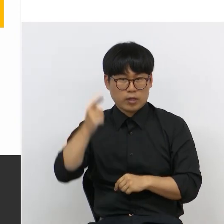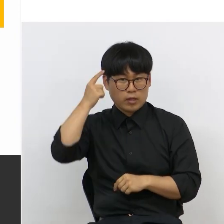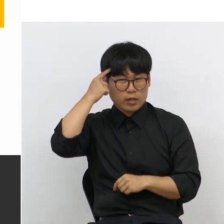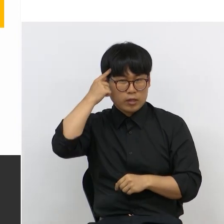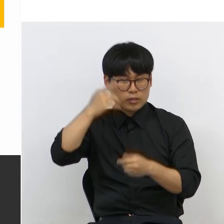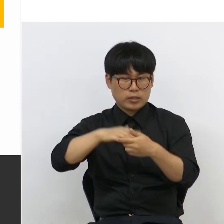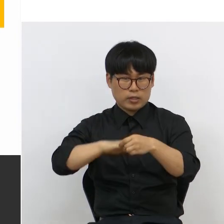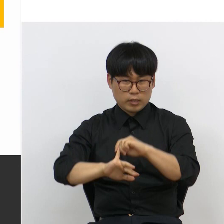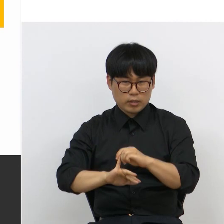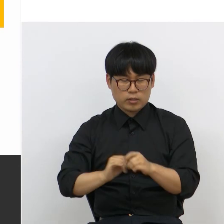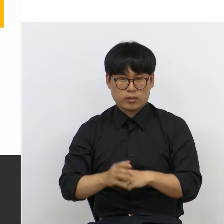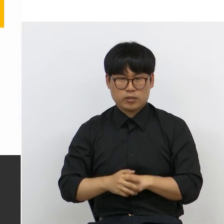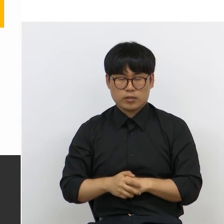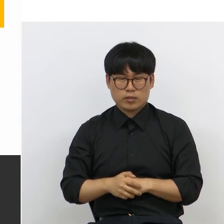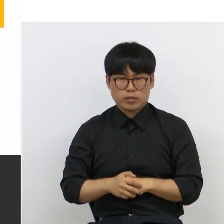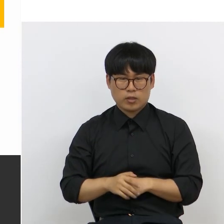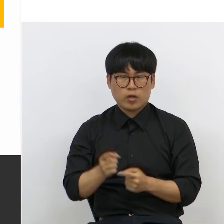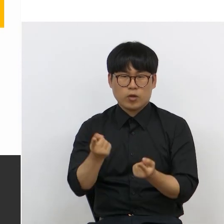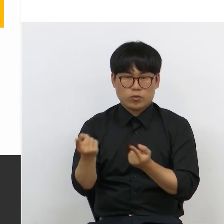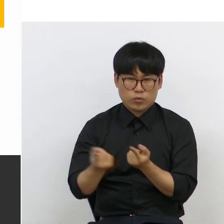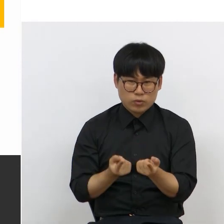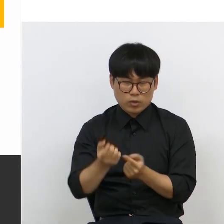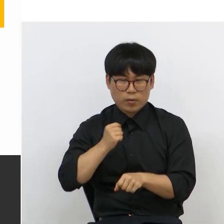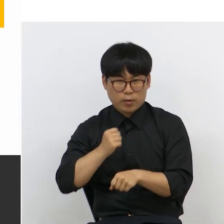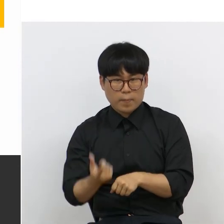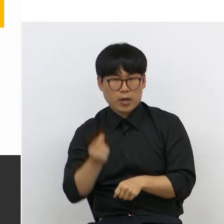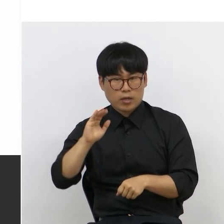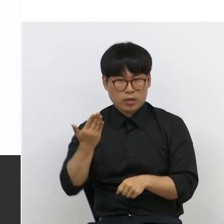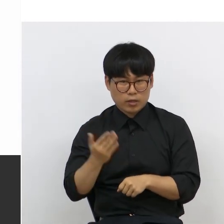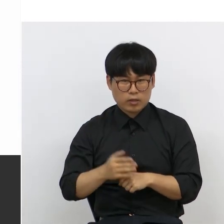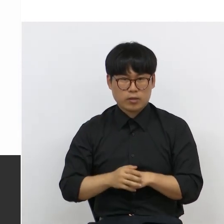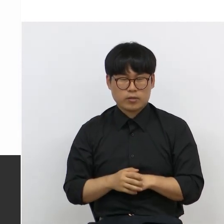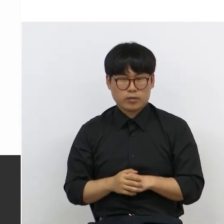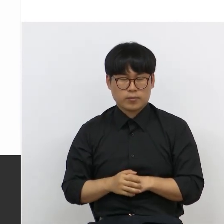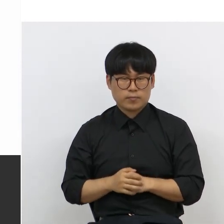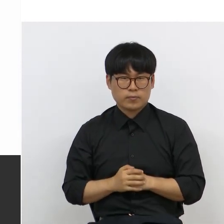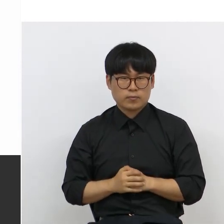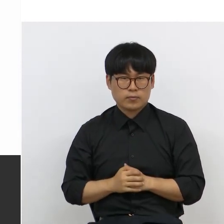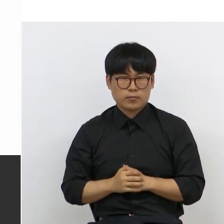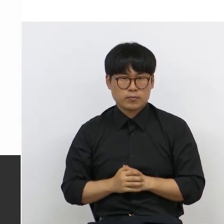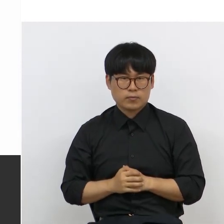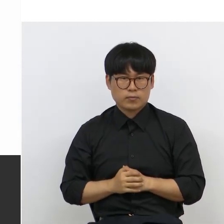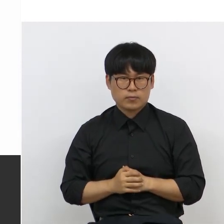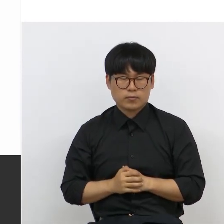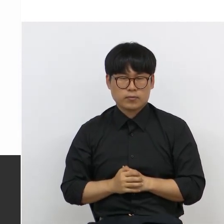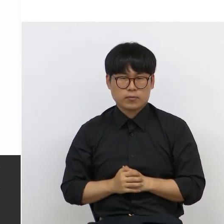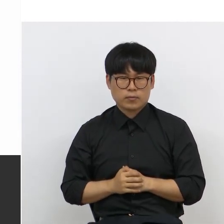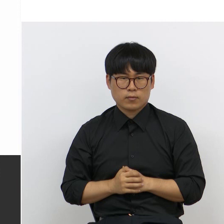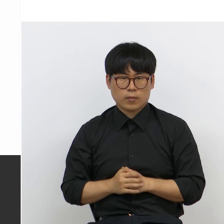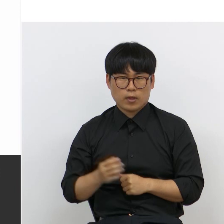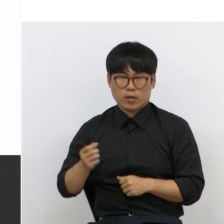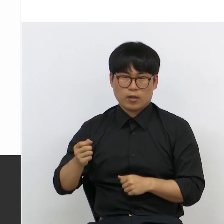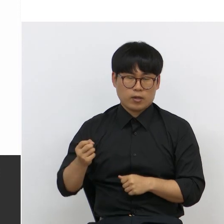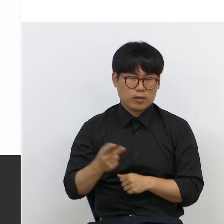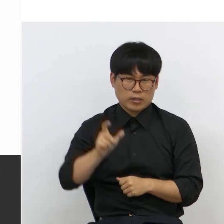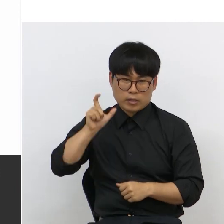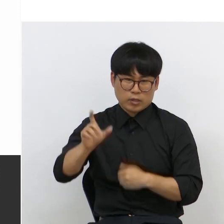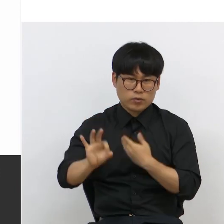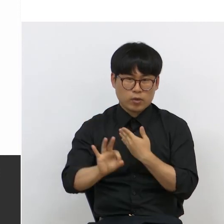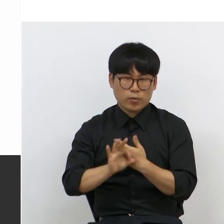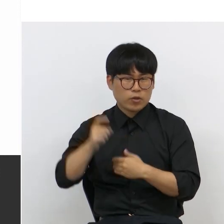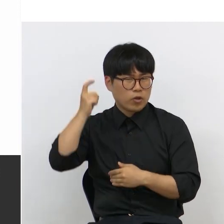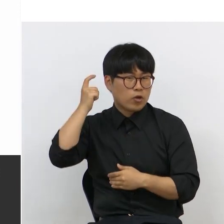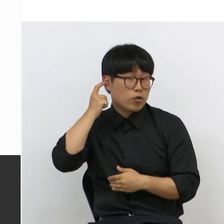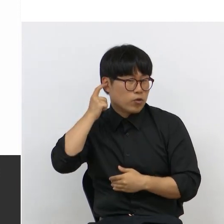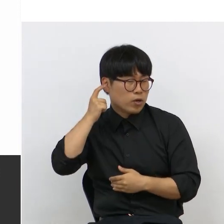다음에 얼마나 수술을 빨리 했느냐. 이것이 직접적인 영향을 주는 요소라고 말씀드립니다. 다시 한번 강조하지만 우리는 귀가